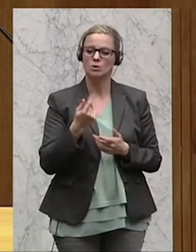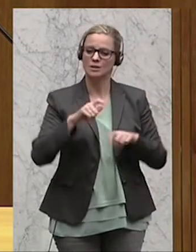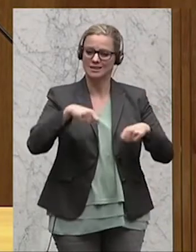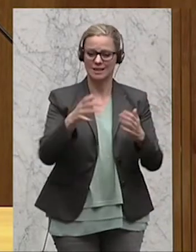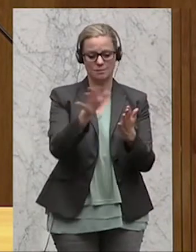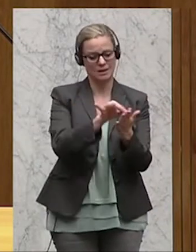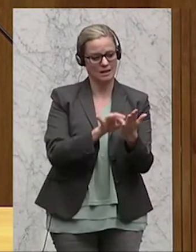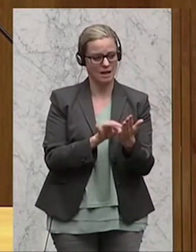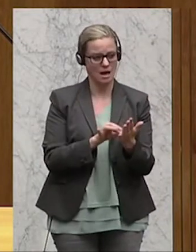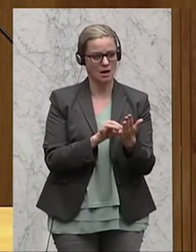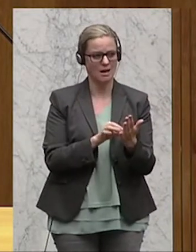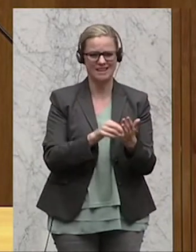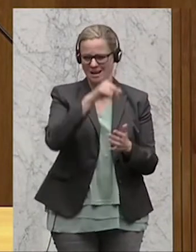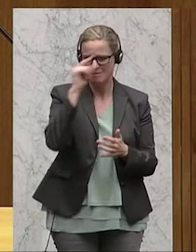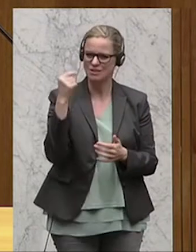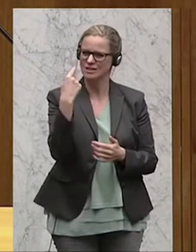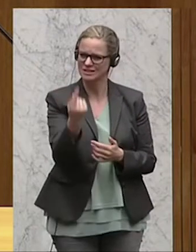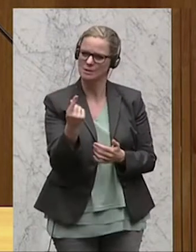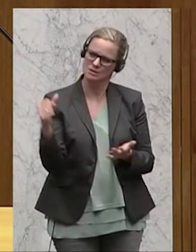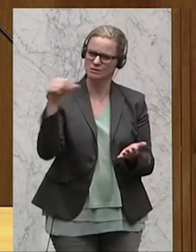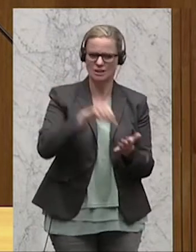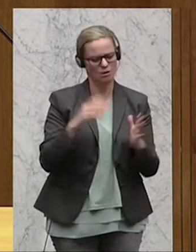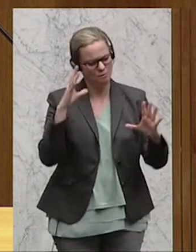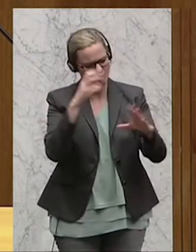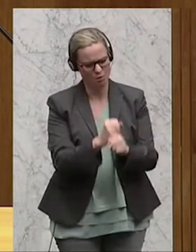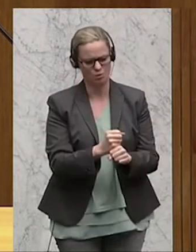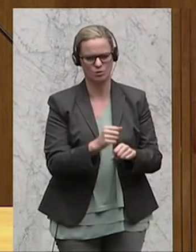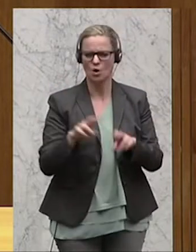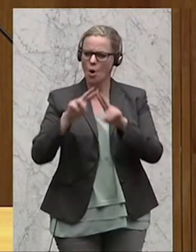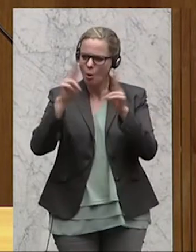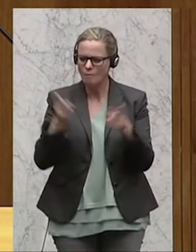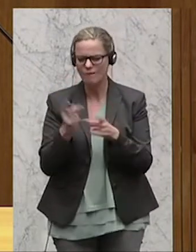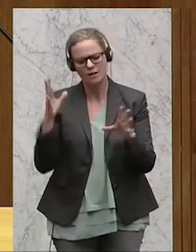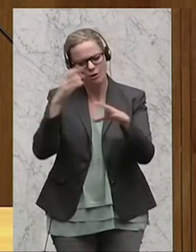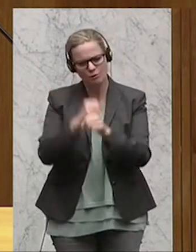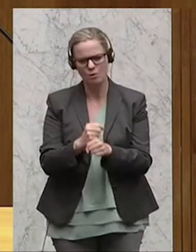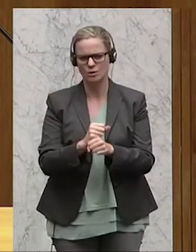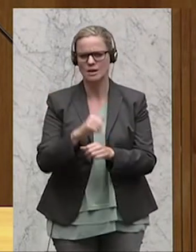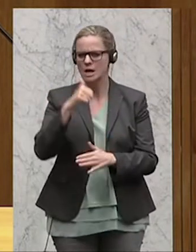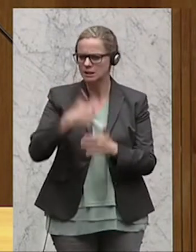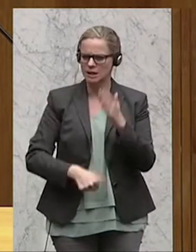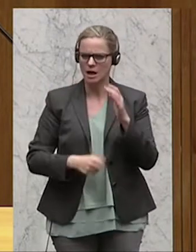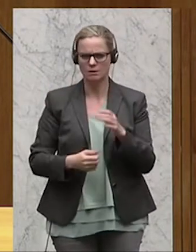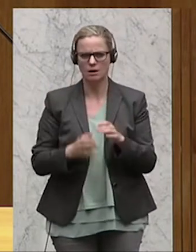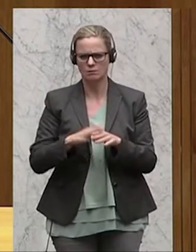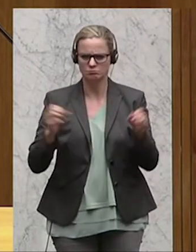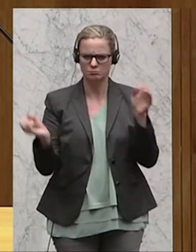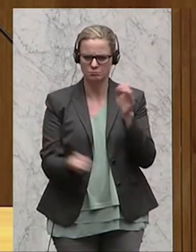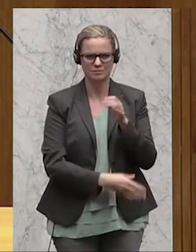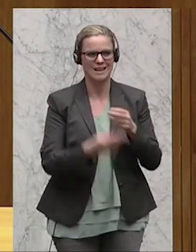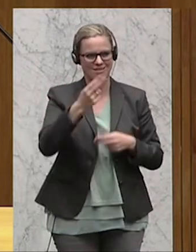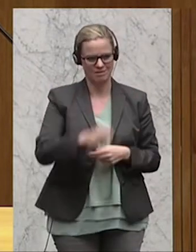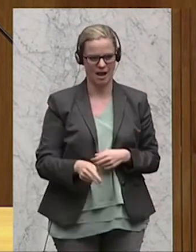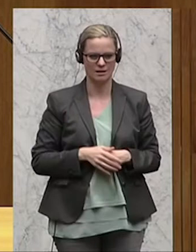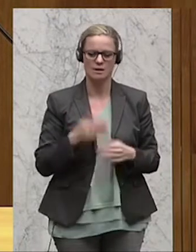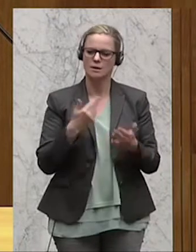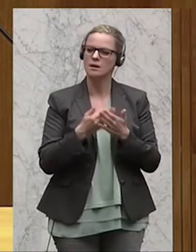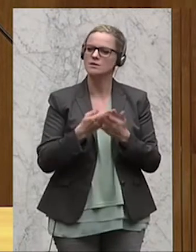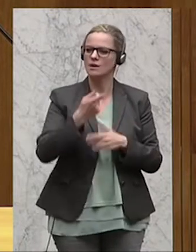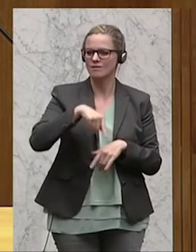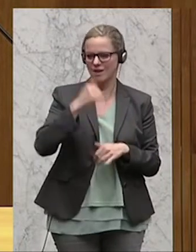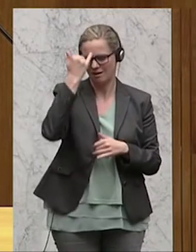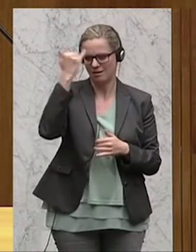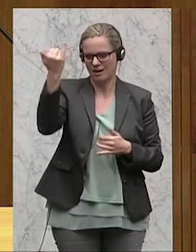Kriterien fungieren, die eben den Menschen im Mittelpunkt haben, die Umwelt im Mittelpunkt haben, Standards nicht über Bord werfen. Und die Idee wäre hier,